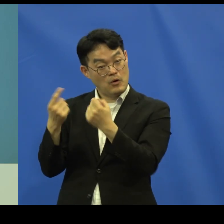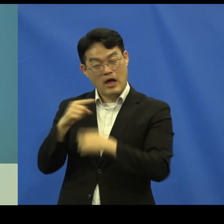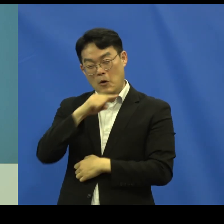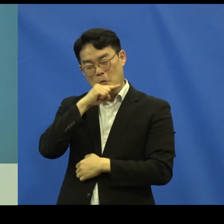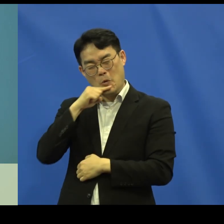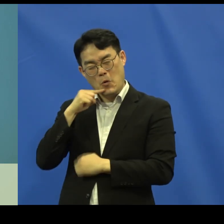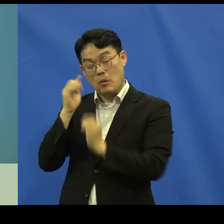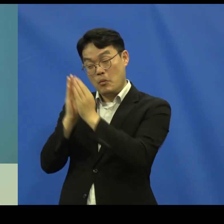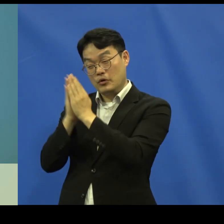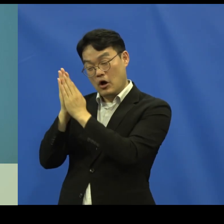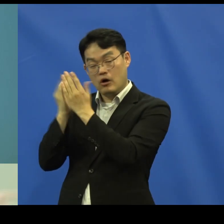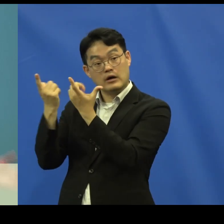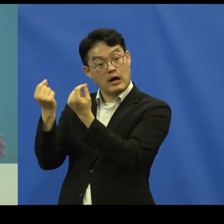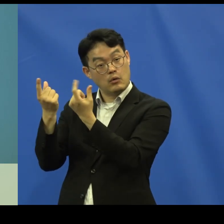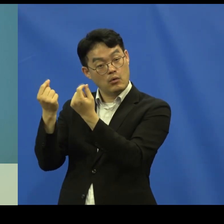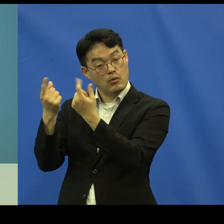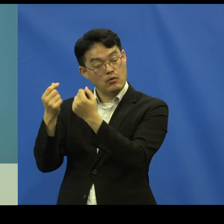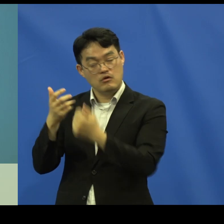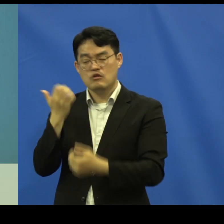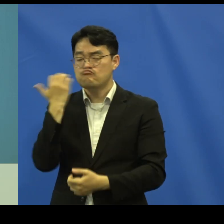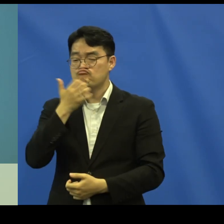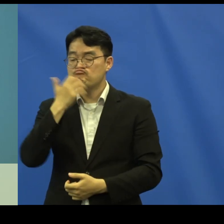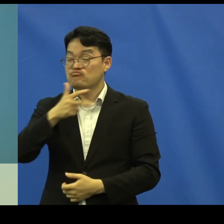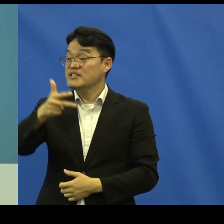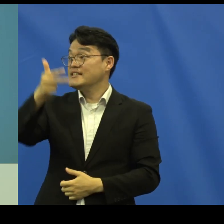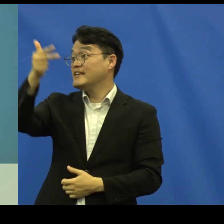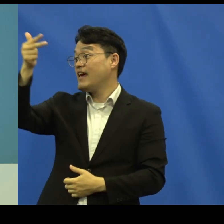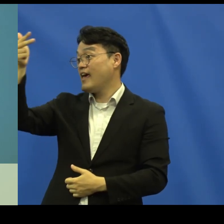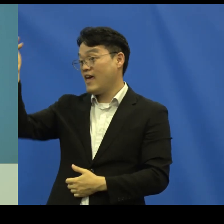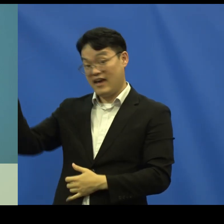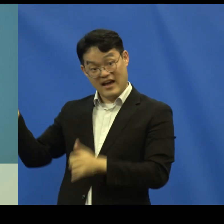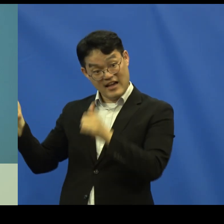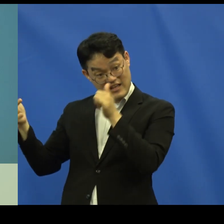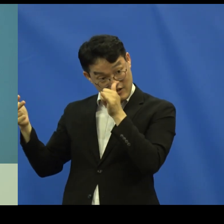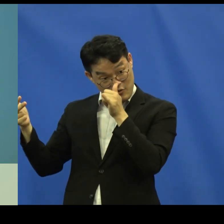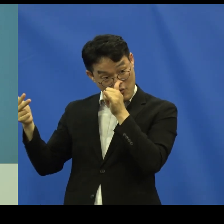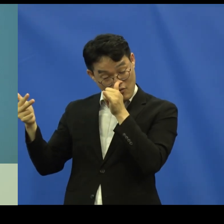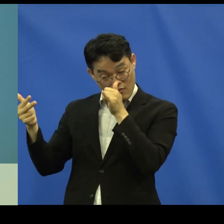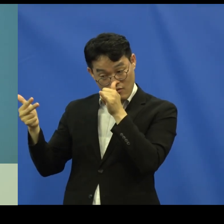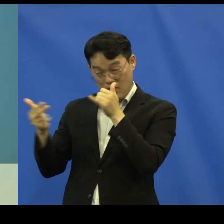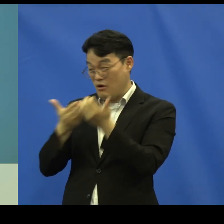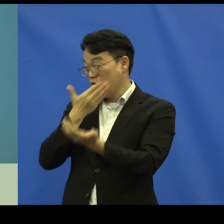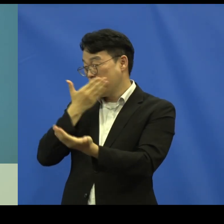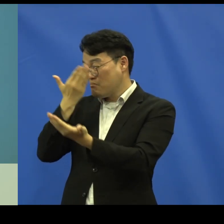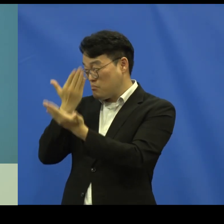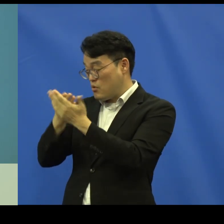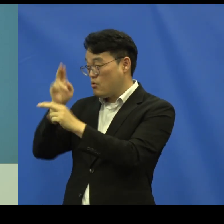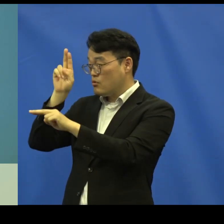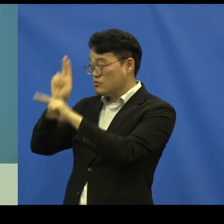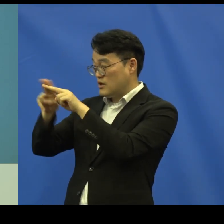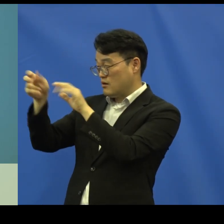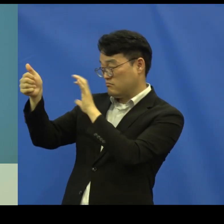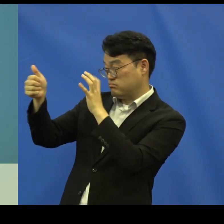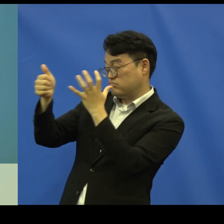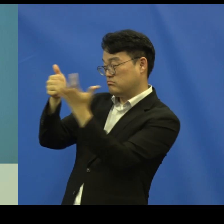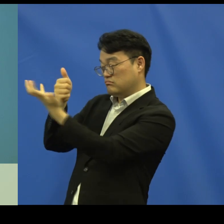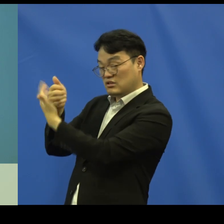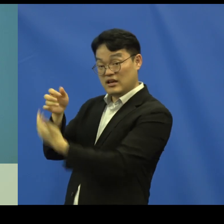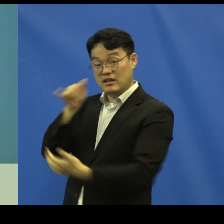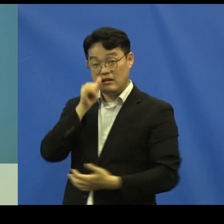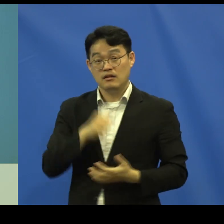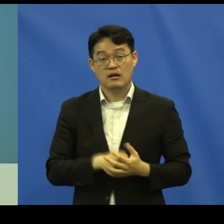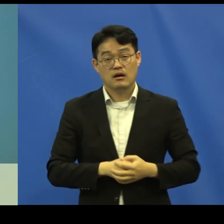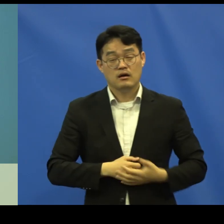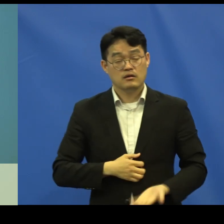같고 또 무지개가 있어 보좌에 둘렸는데 그 모양이 녹보석 같으라. 여자분들이 좋아하는